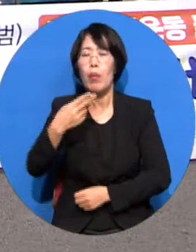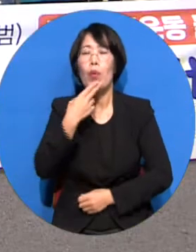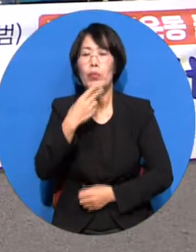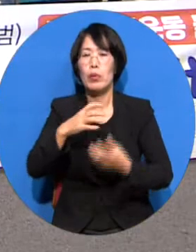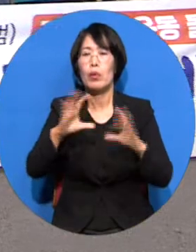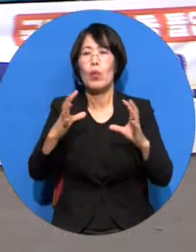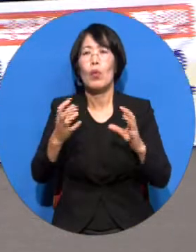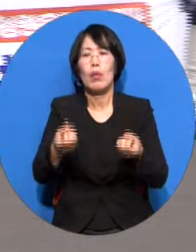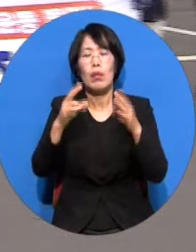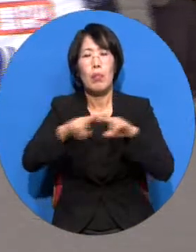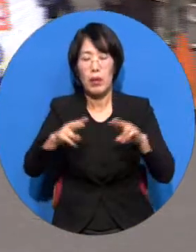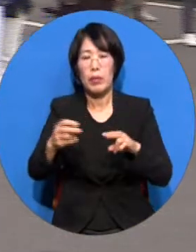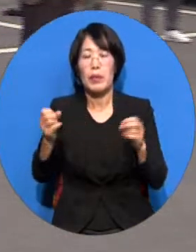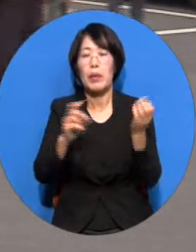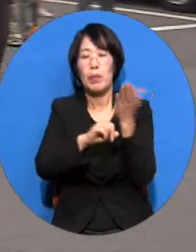토론회가 취소됐다고 밝혔습니다.